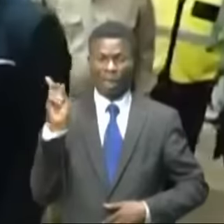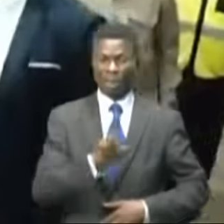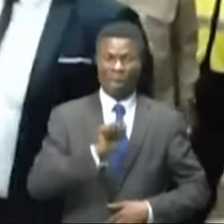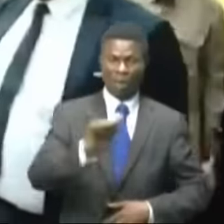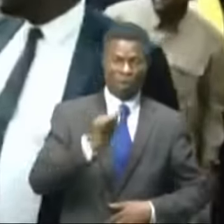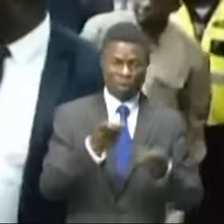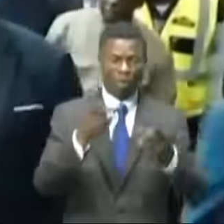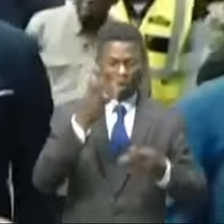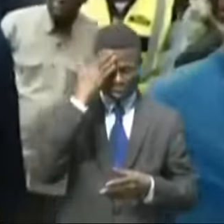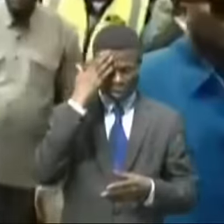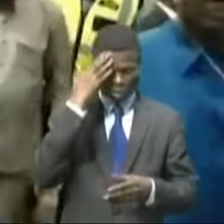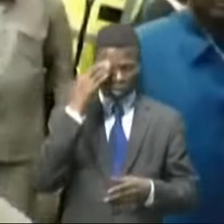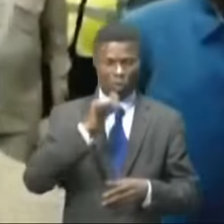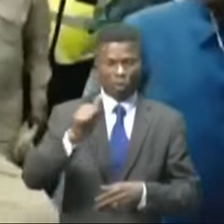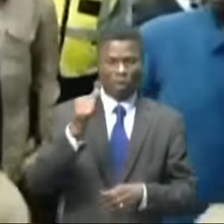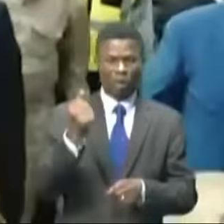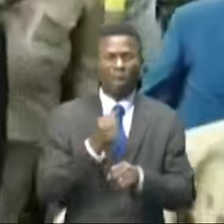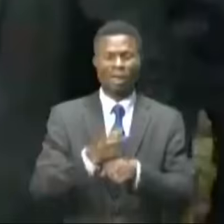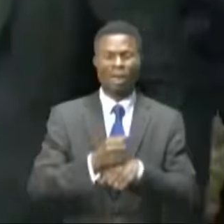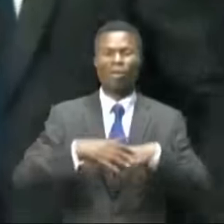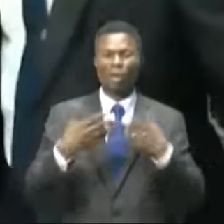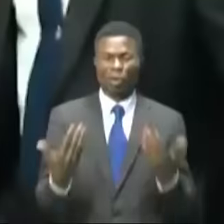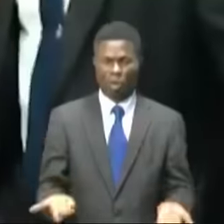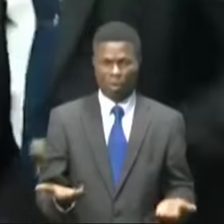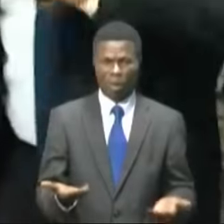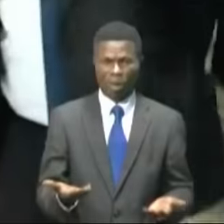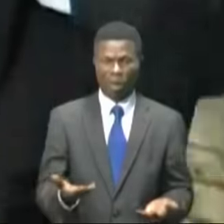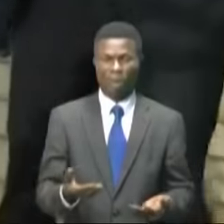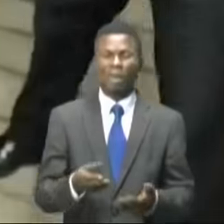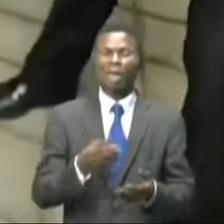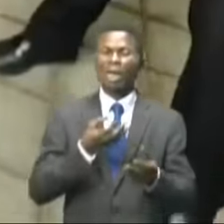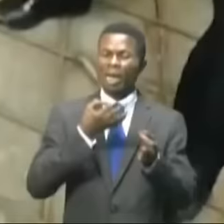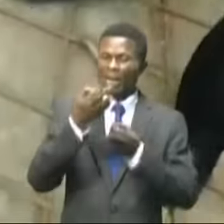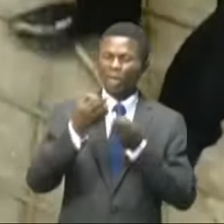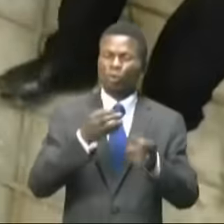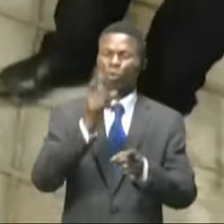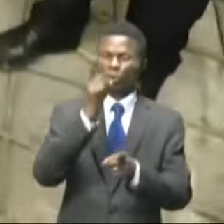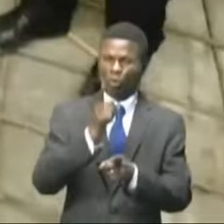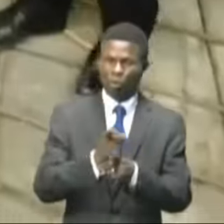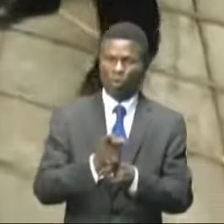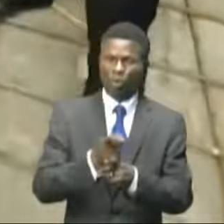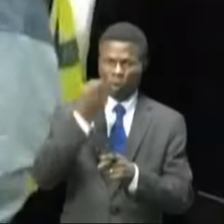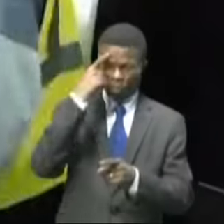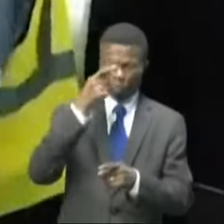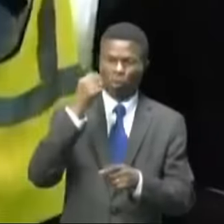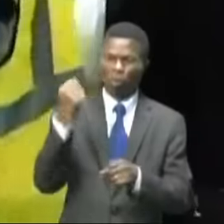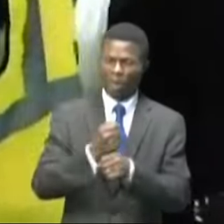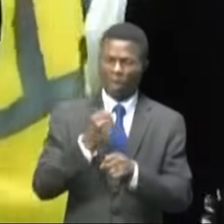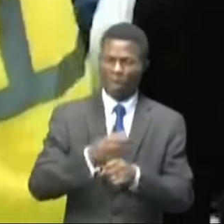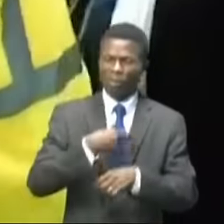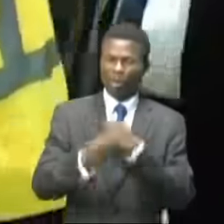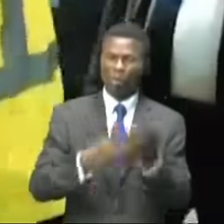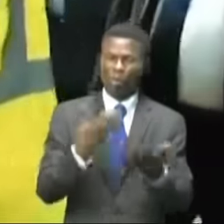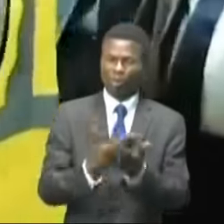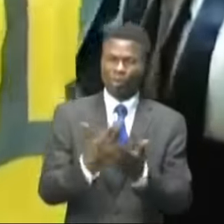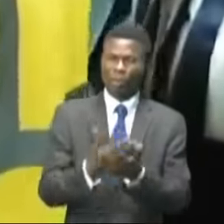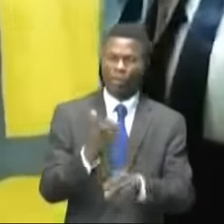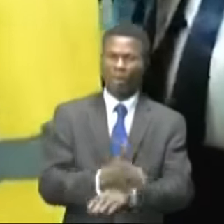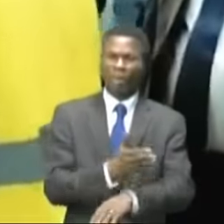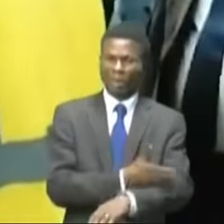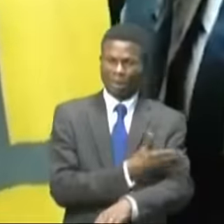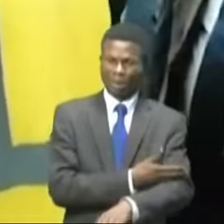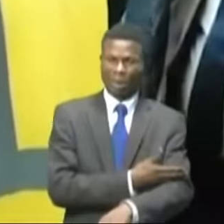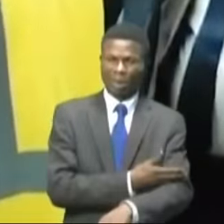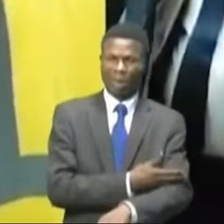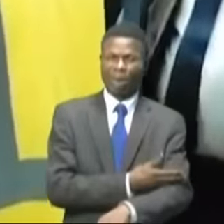pour s'enquérir personnellement de la situation et donner des instructions précises pour l'exécution du chantier dans les meilleurs